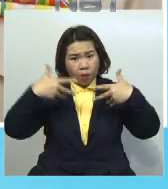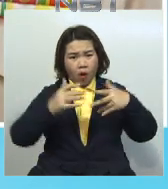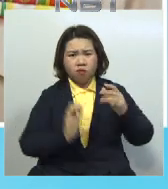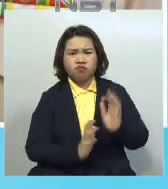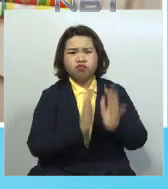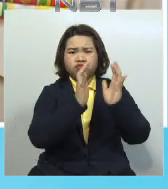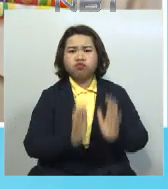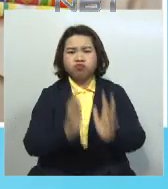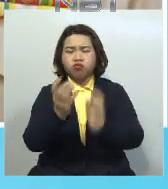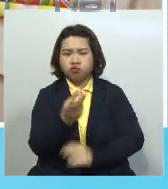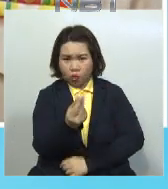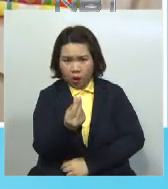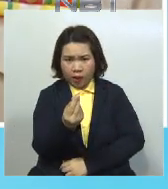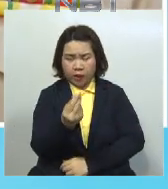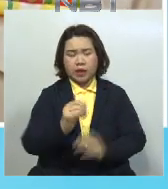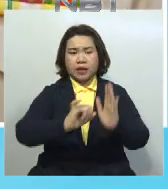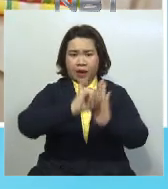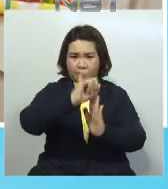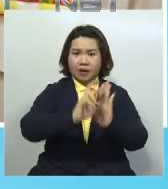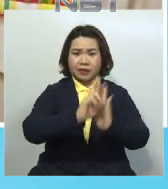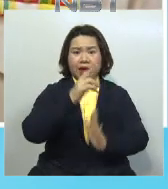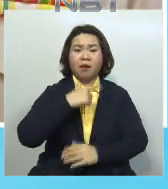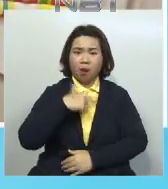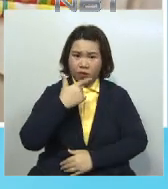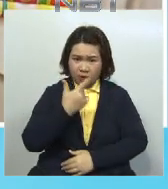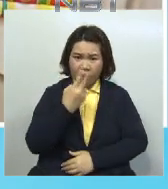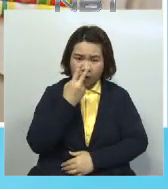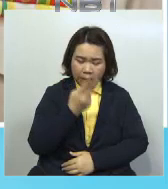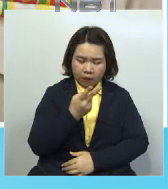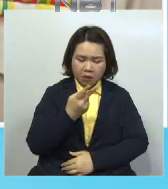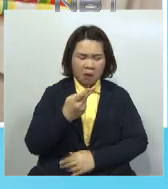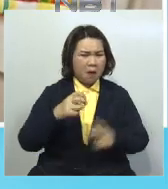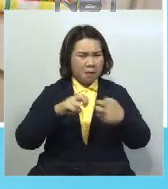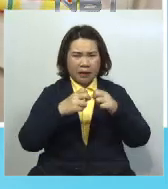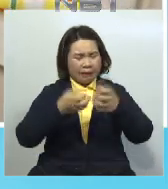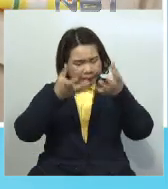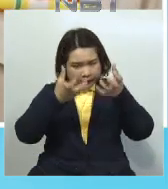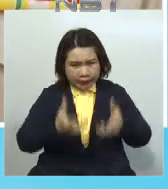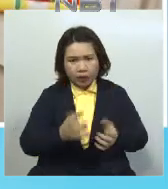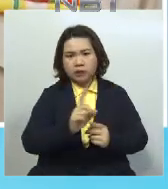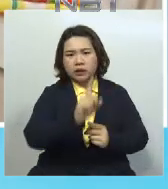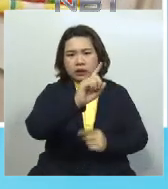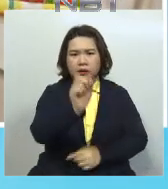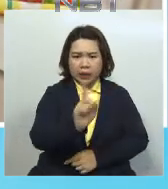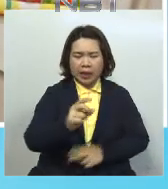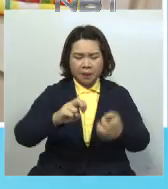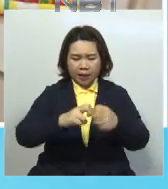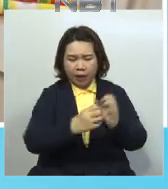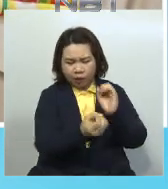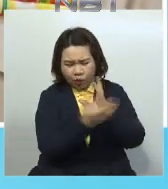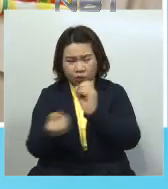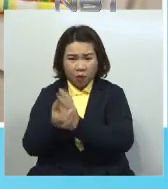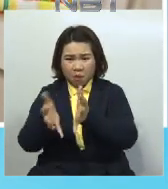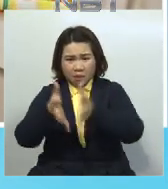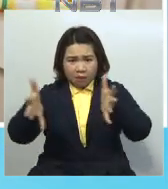ะแล้วอย่างเชียงใหม่เชียงรายแม่ฮ่องสอนที่ท่านเรียนว่าพบอยู่เนี่ยจุดไหนถือว่าน่าเป็นห่วงแล้วความเสียหายความสูญเสียน่า